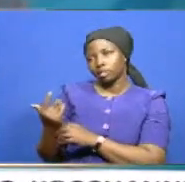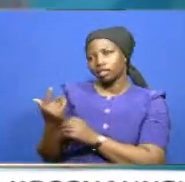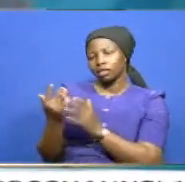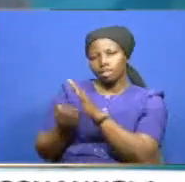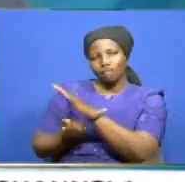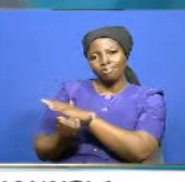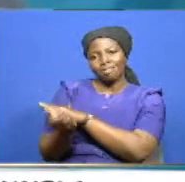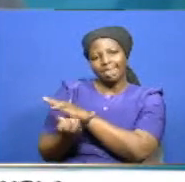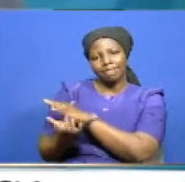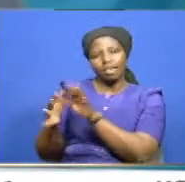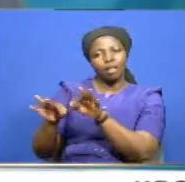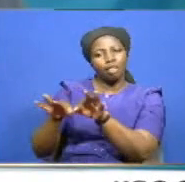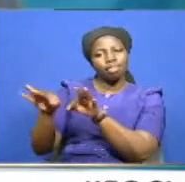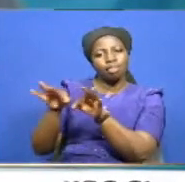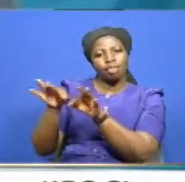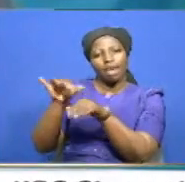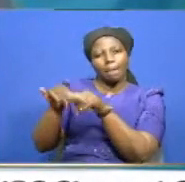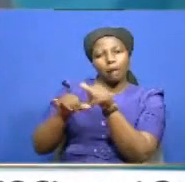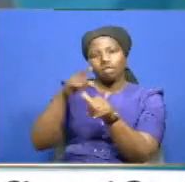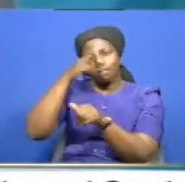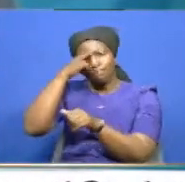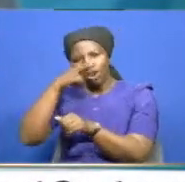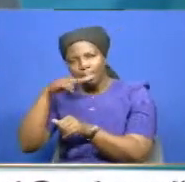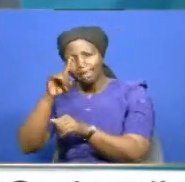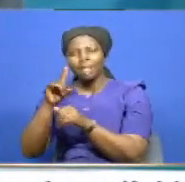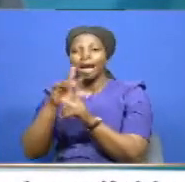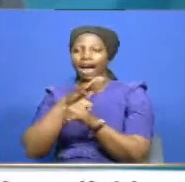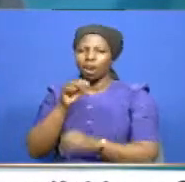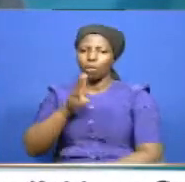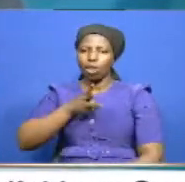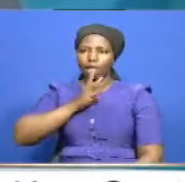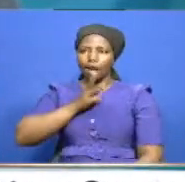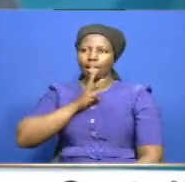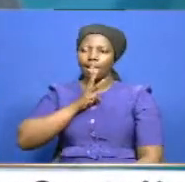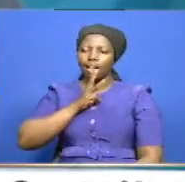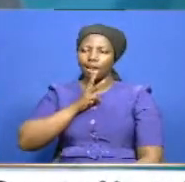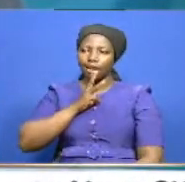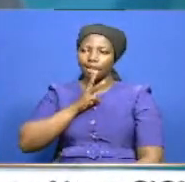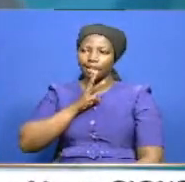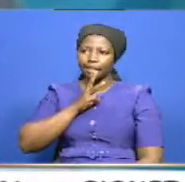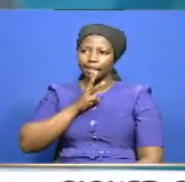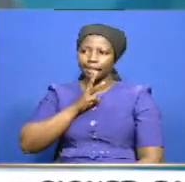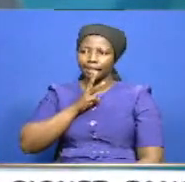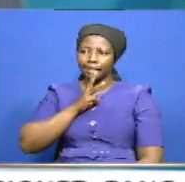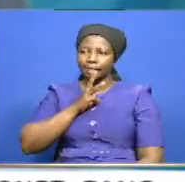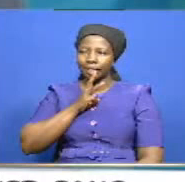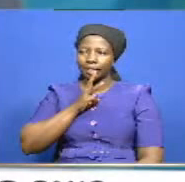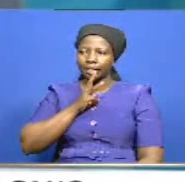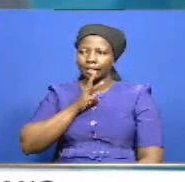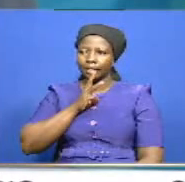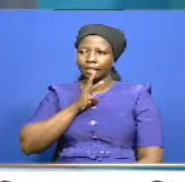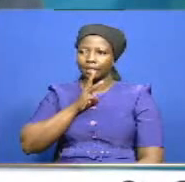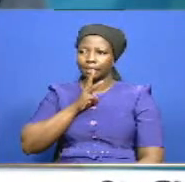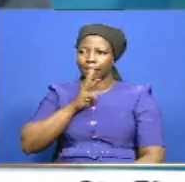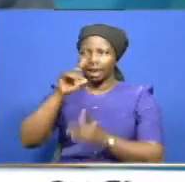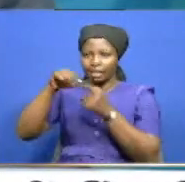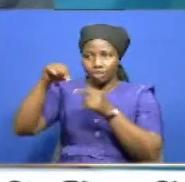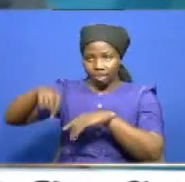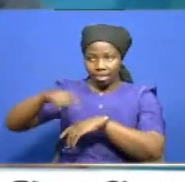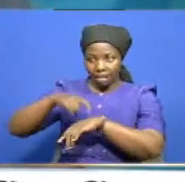kueleza maneno ya policy on water. So up to sahi sasa